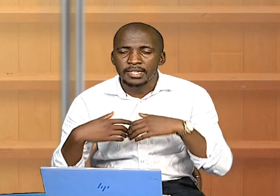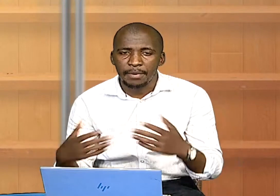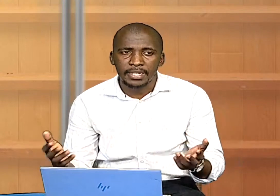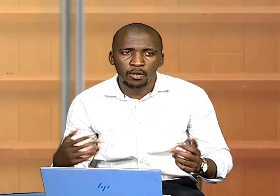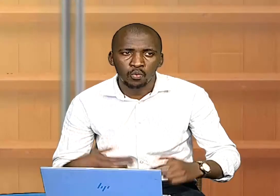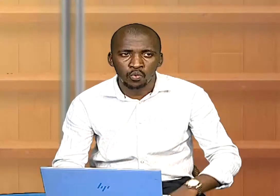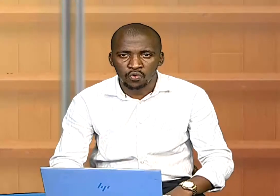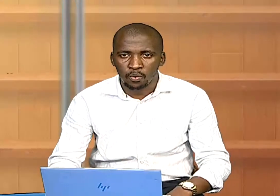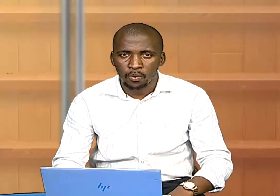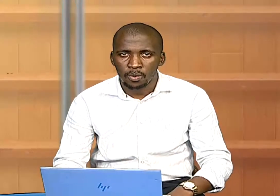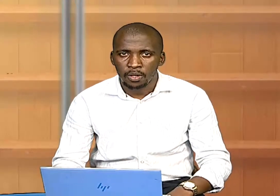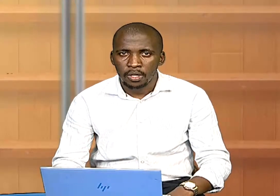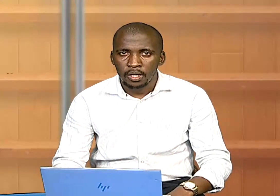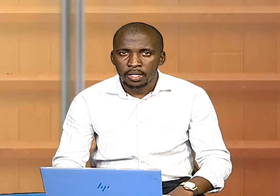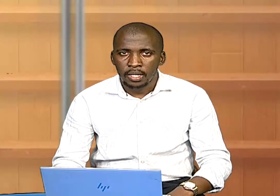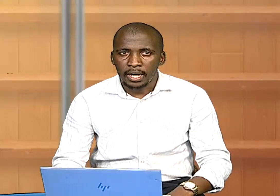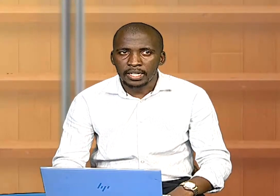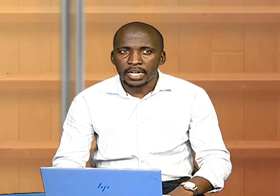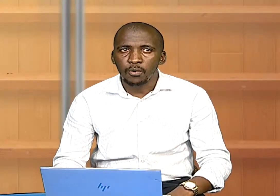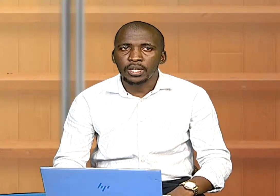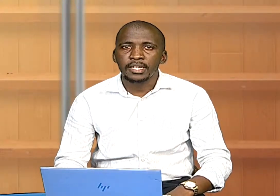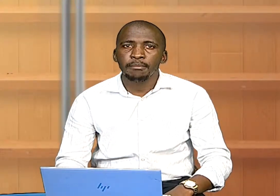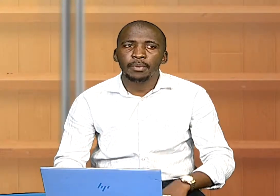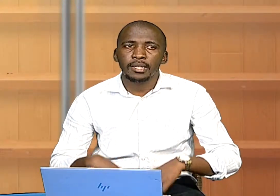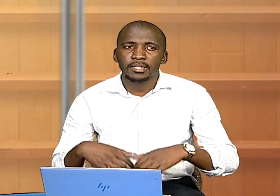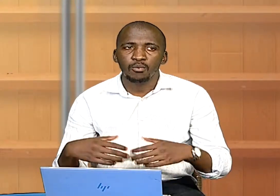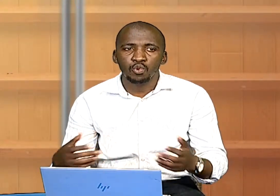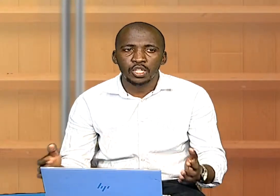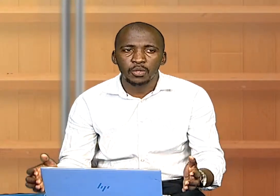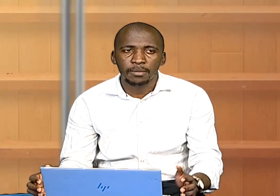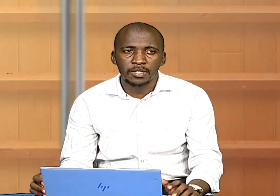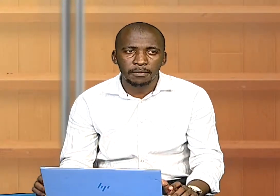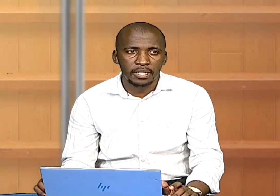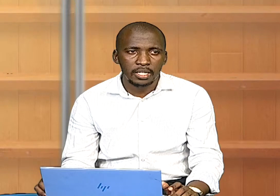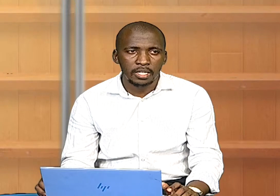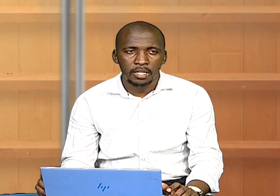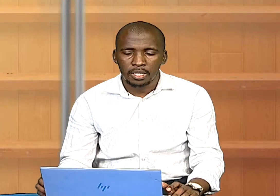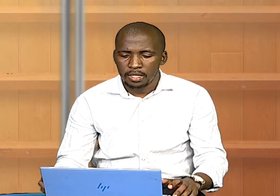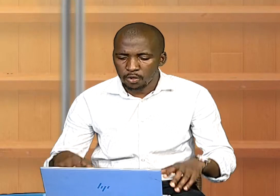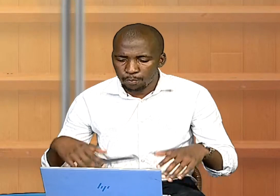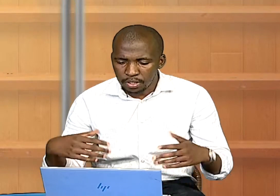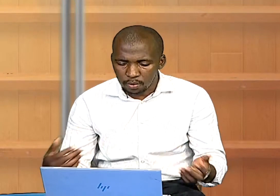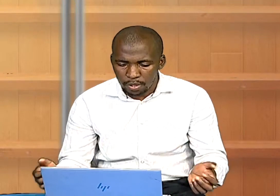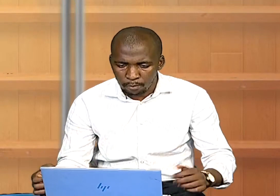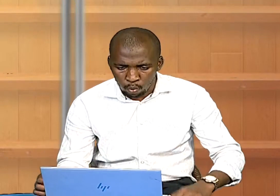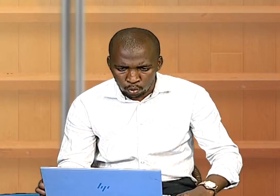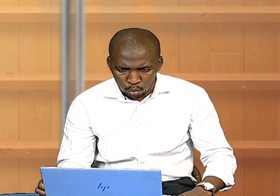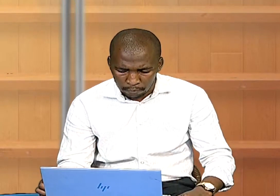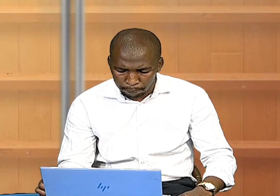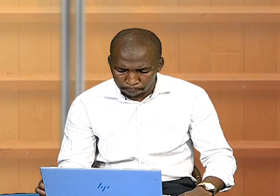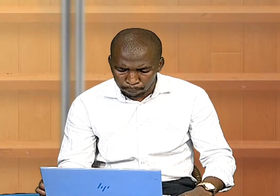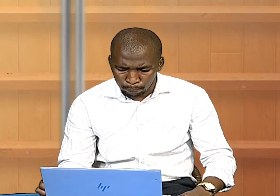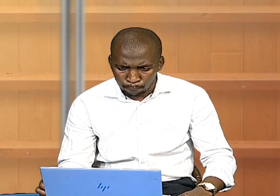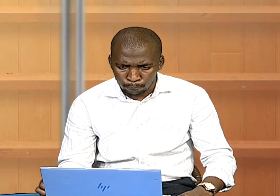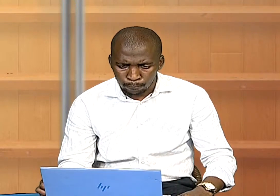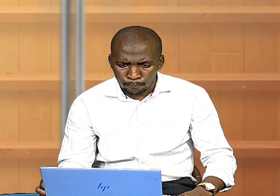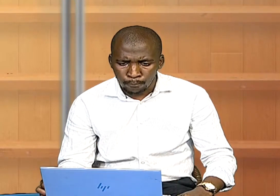sesilusizi sebede lutho kanjalo naThemba sekucoshiwe emsebentini sewuphindze uyaboshwa